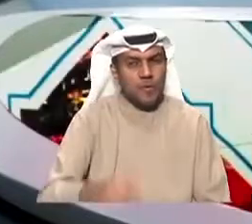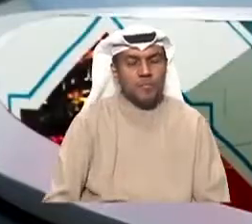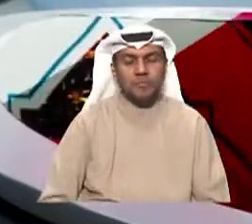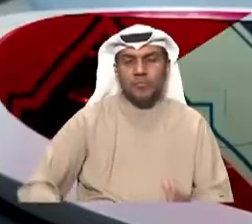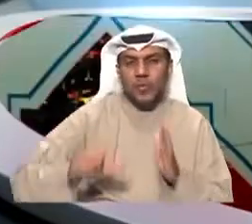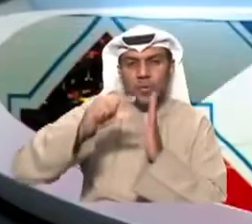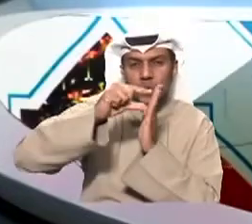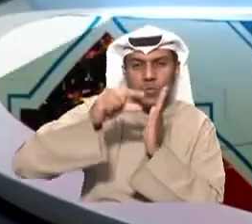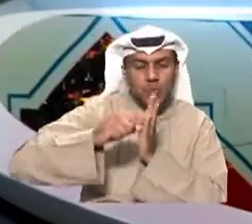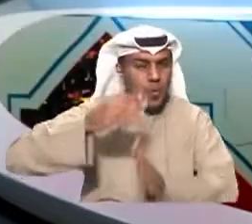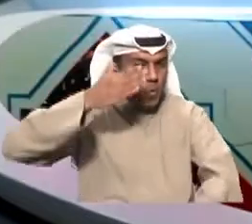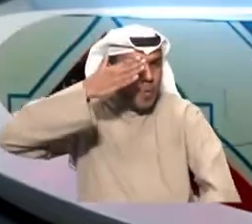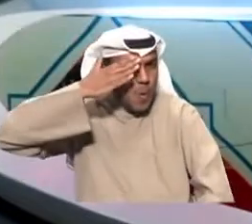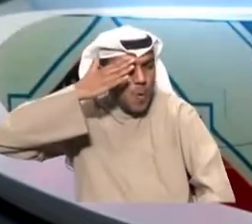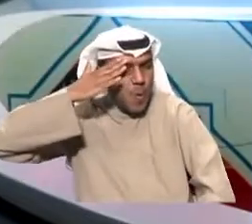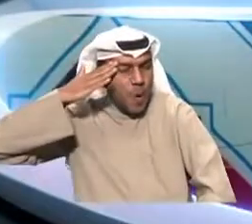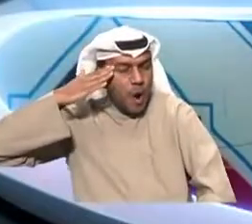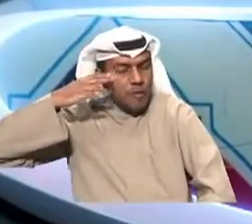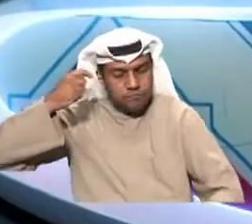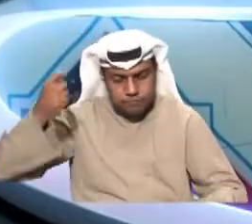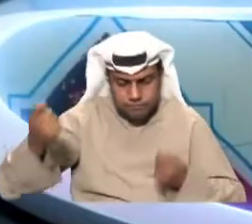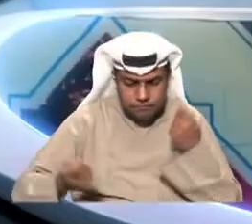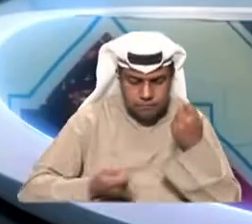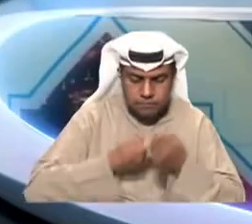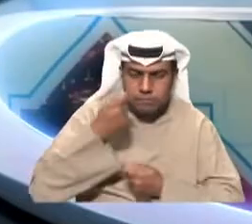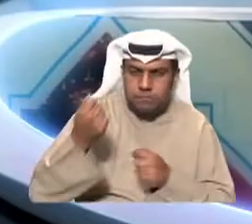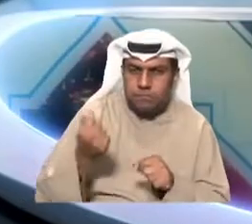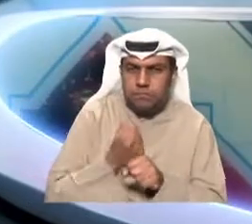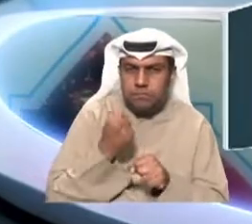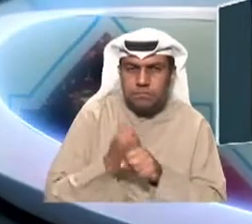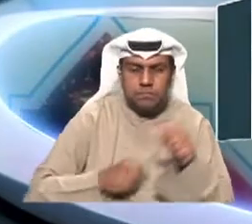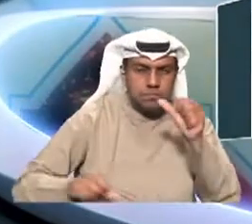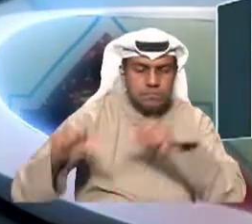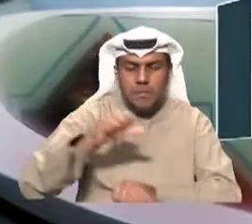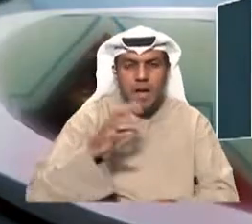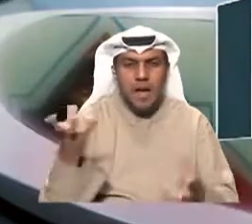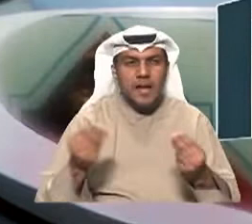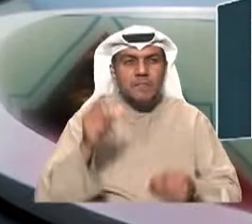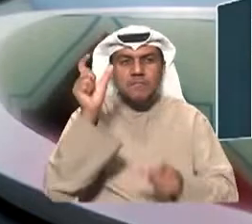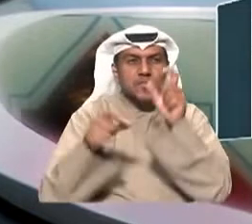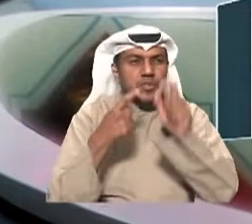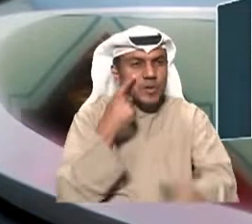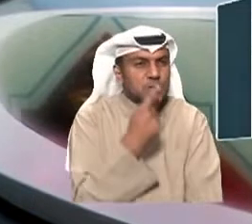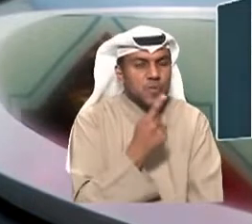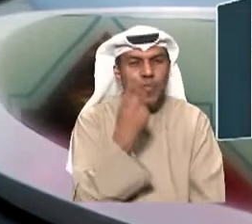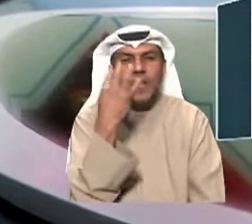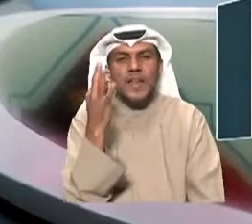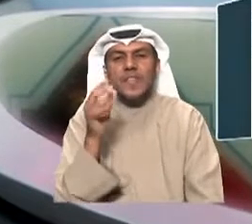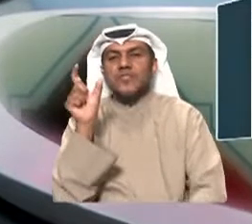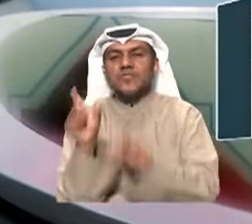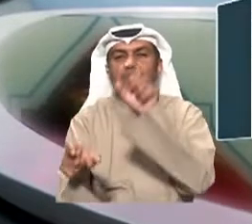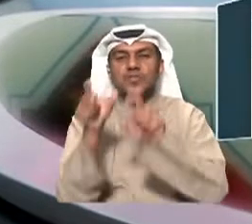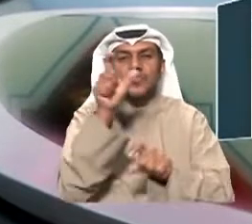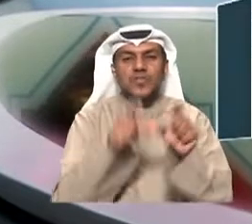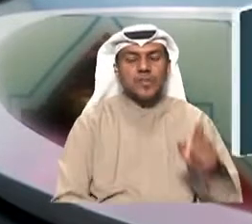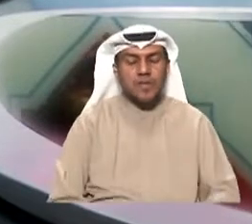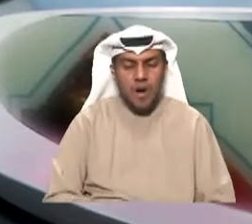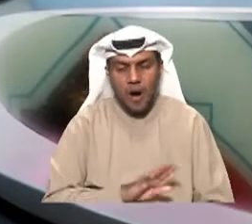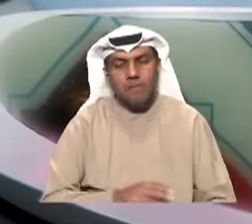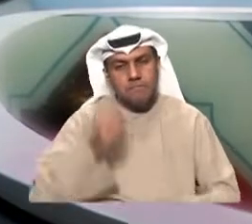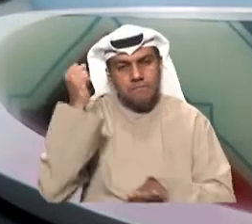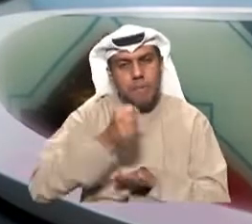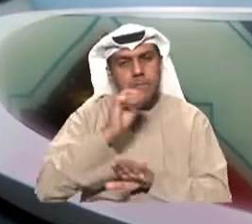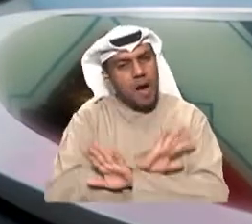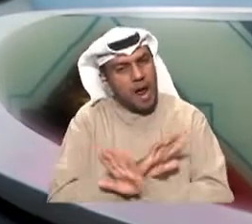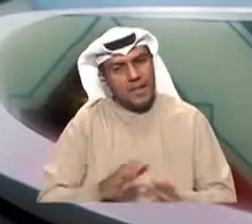الدستور المجلس التأسيسي المكون من 31 عضوا وصدق عليه الشيخ عبد الله السالم،